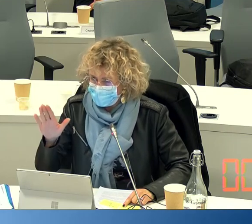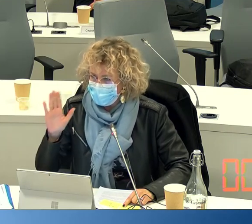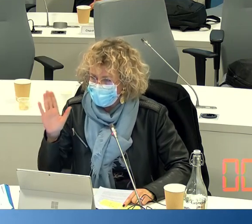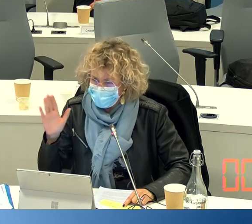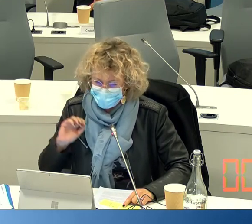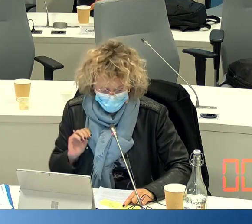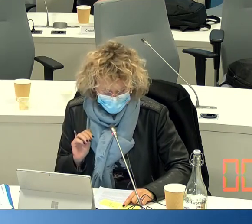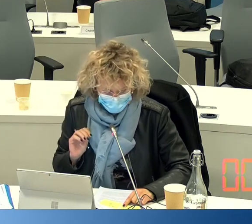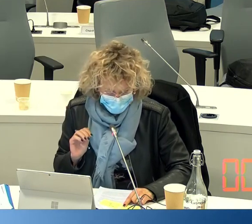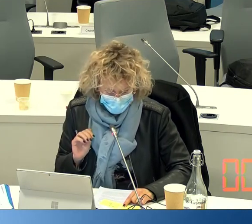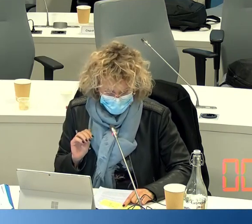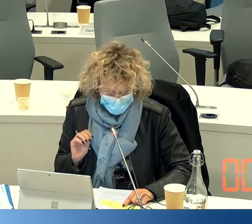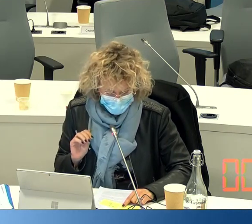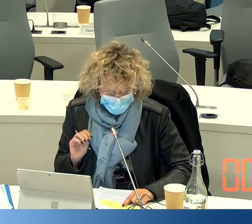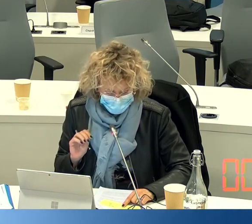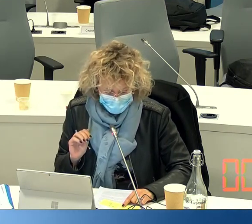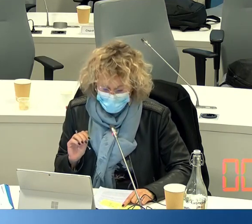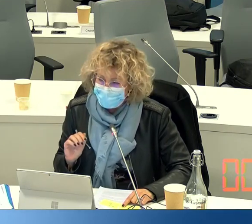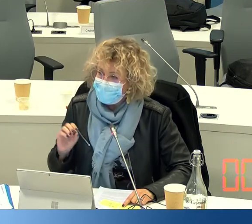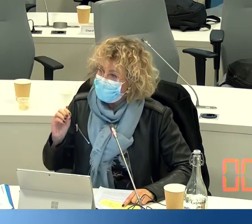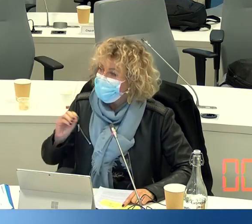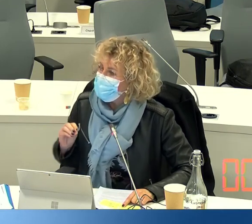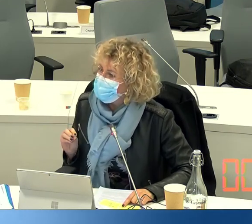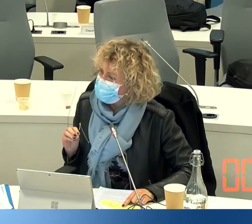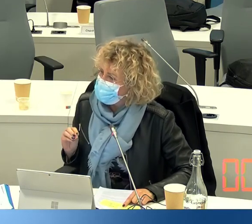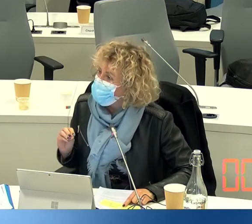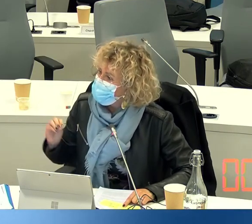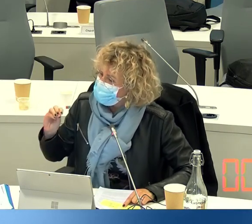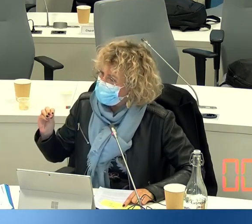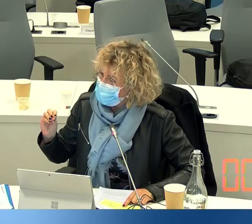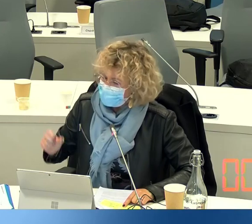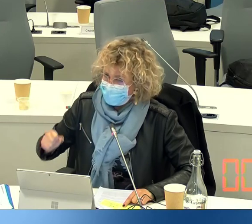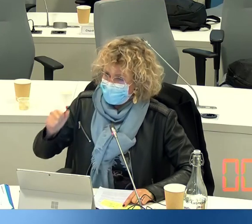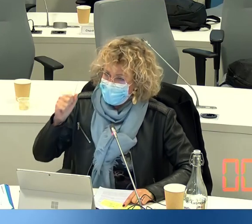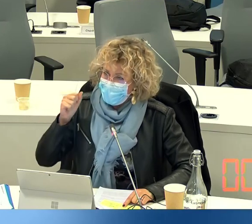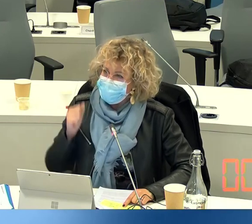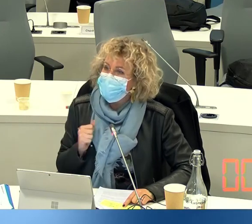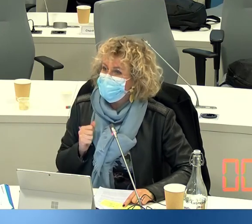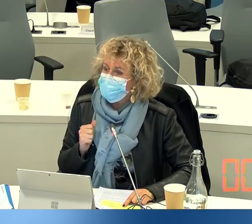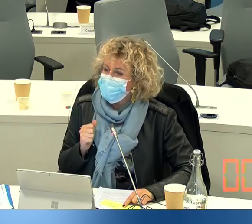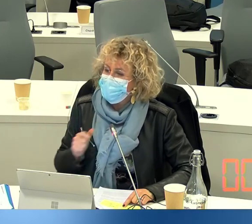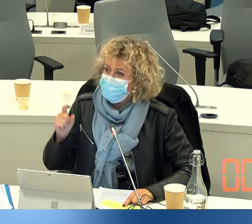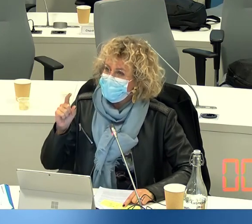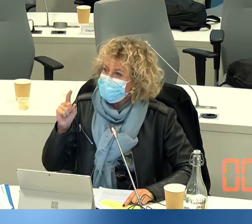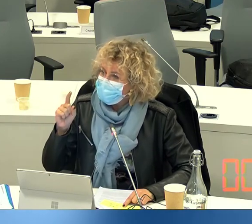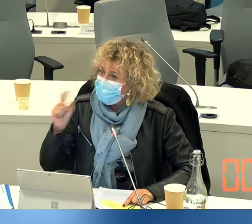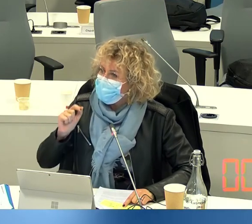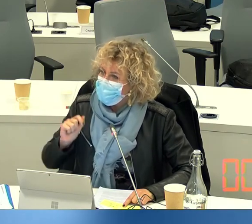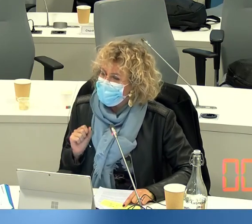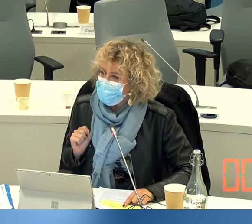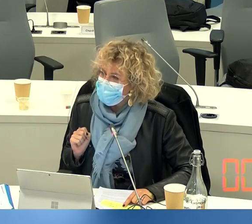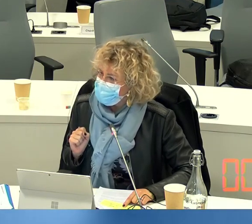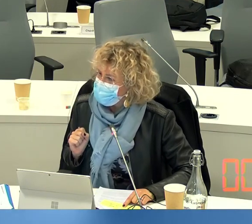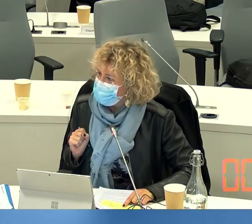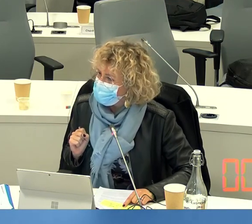mais enfin bon le préfet regardera comment tout cela fonctionne la complémentaire obligatoire à 50% c'est la loi